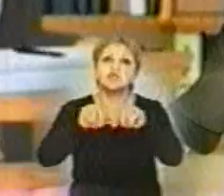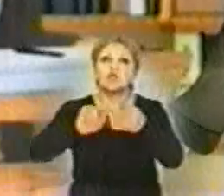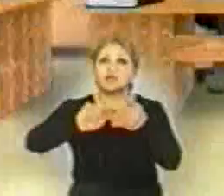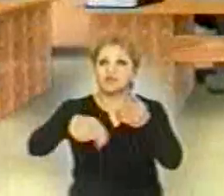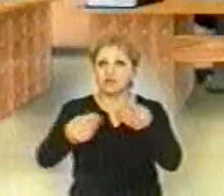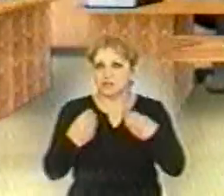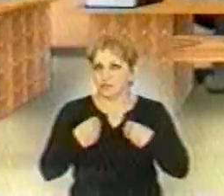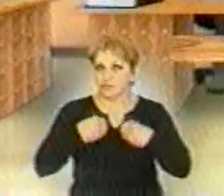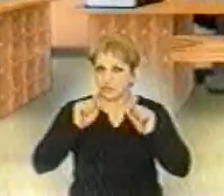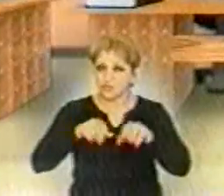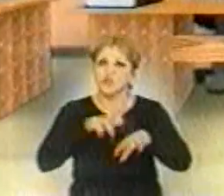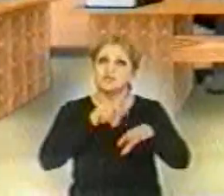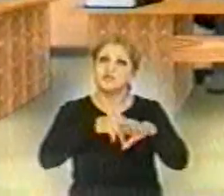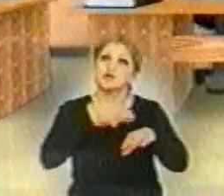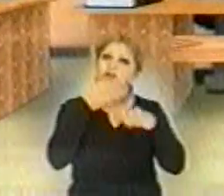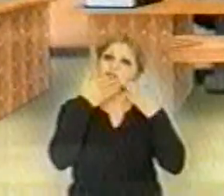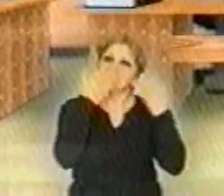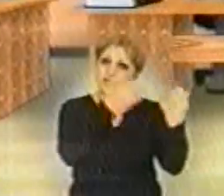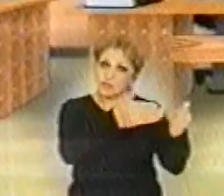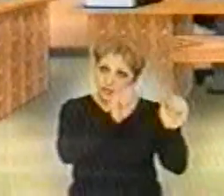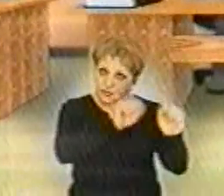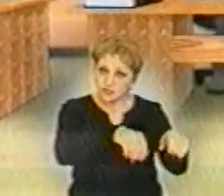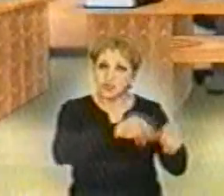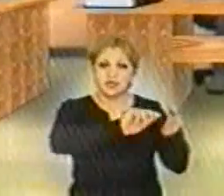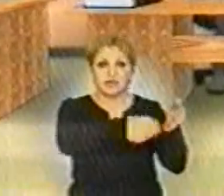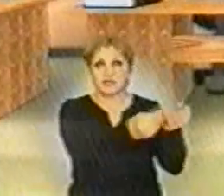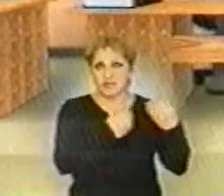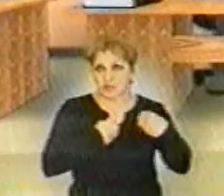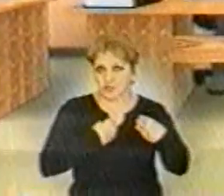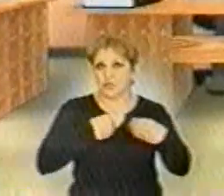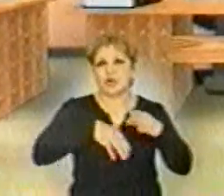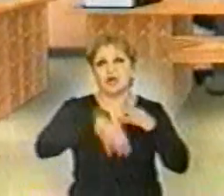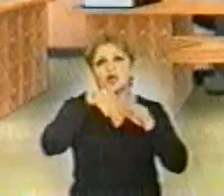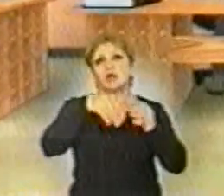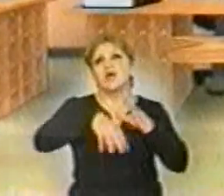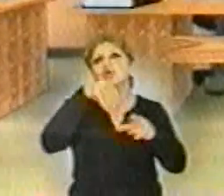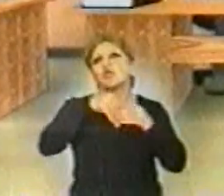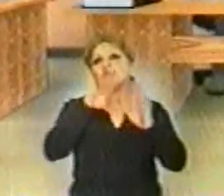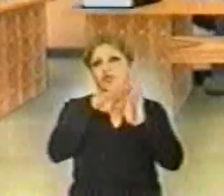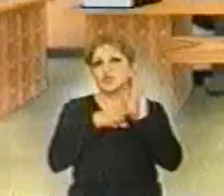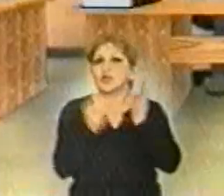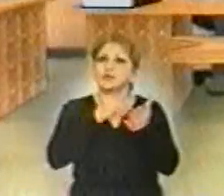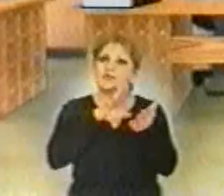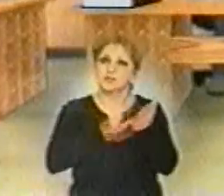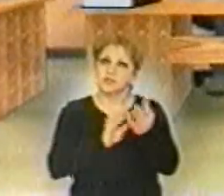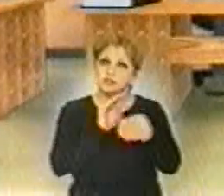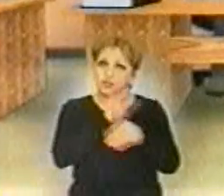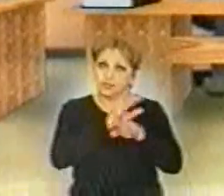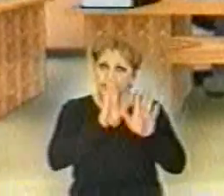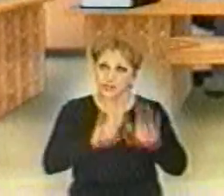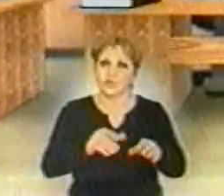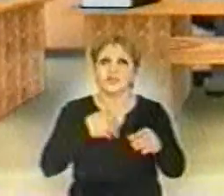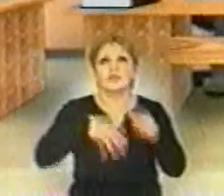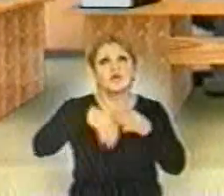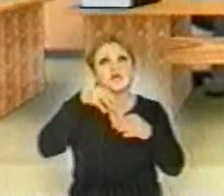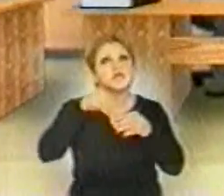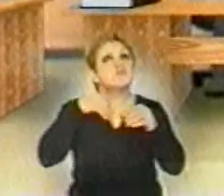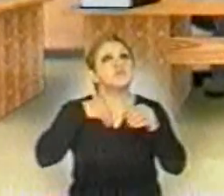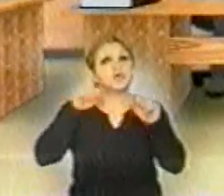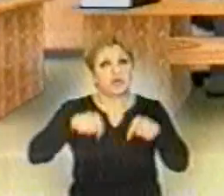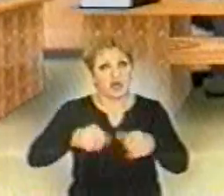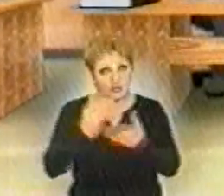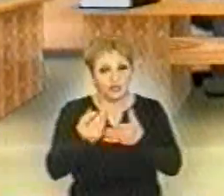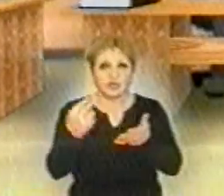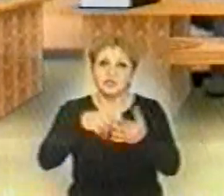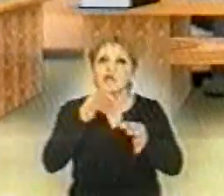իմ վրա ոստիկանության տարածքային բաժինը տալիս է տեղեկան ընտրողների լրացուցիչ ցուցակում ընդգրկվելու համար, կամ ընտրելու իմ իրավունքը վերականգնում